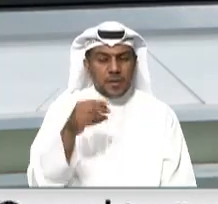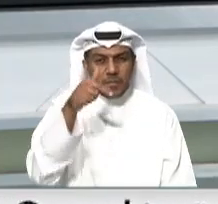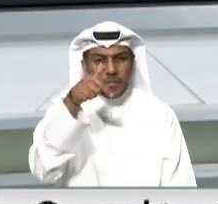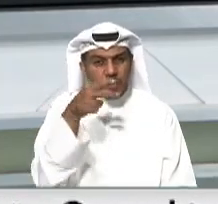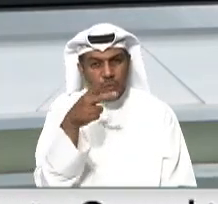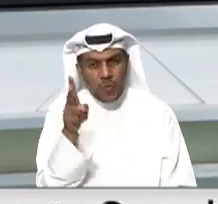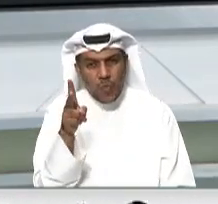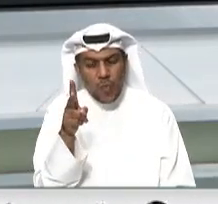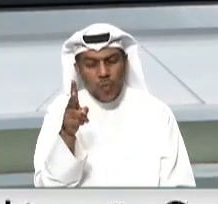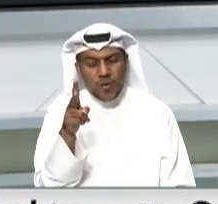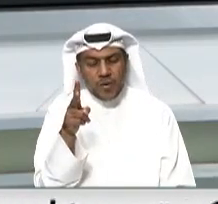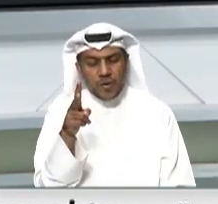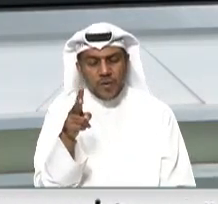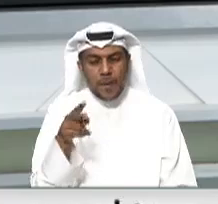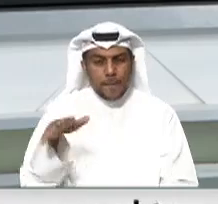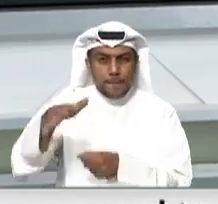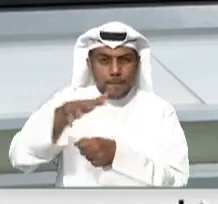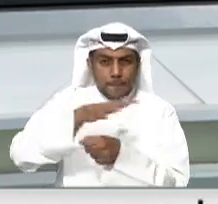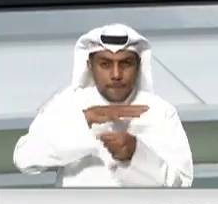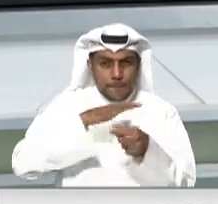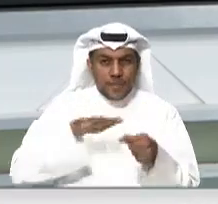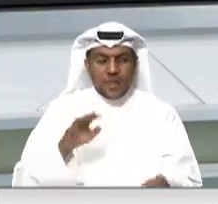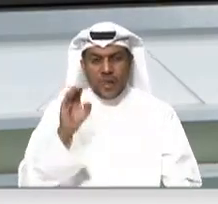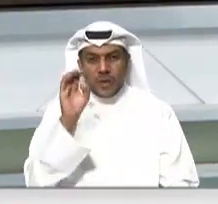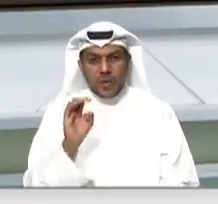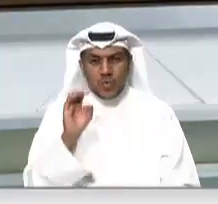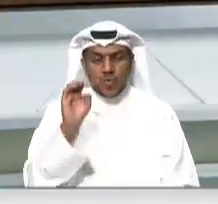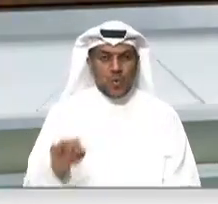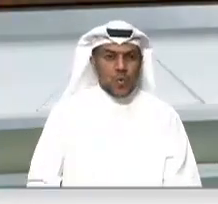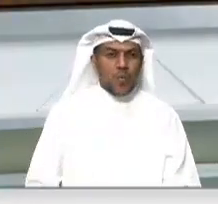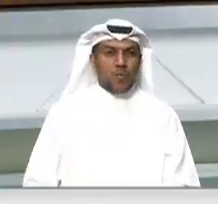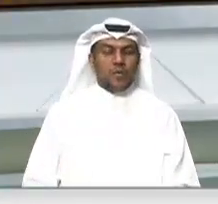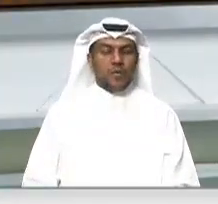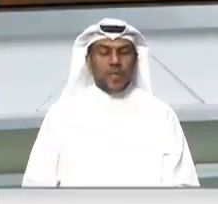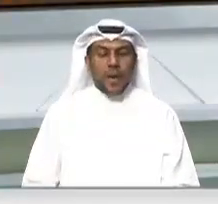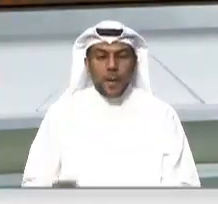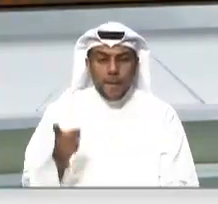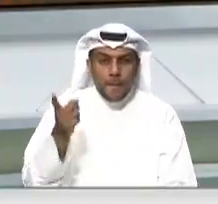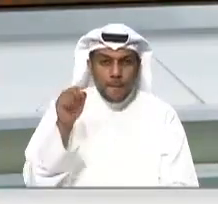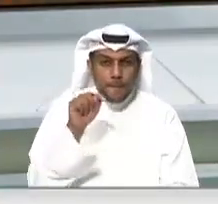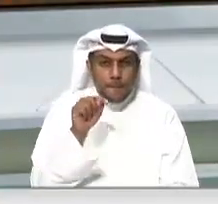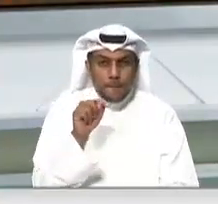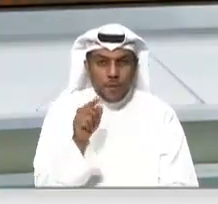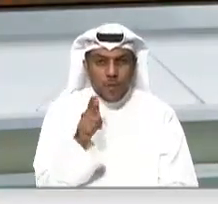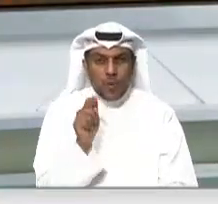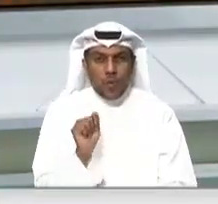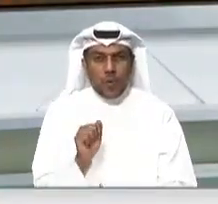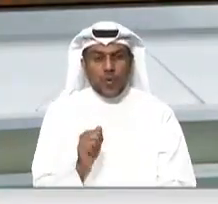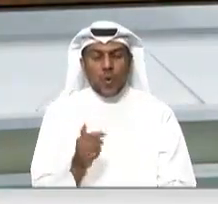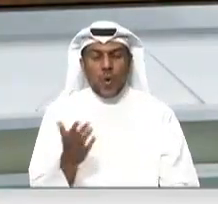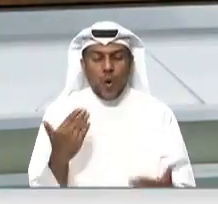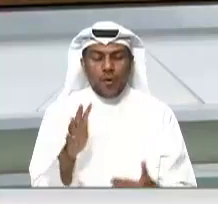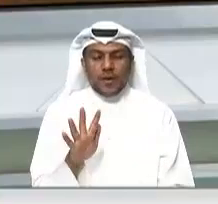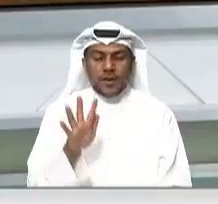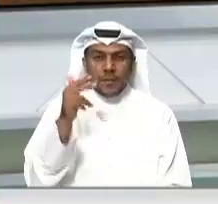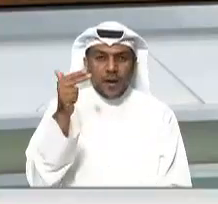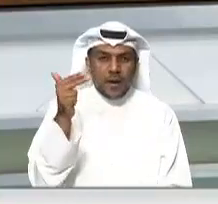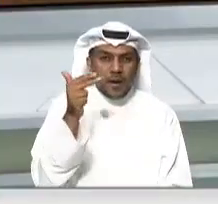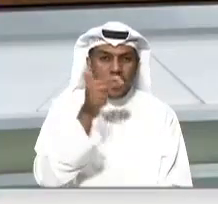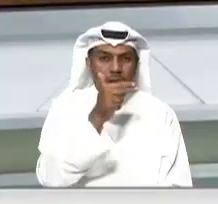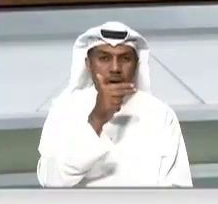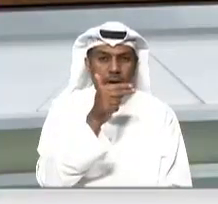درجه مئويه في الجزر وخاصه الجزر الجنوبيه حتى منتصف نهار يوم الغد الهواء الشمال الغربي راح يستمر ويانا ولكن